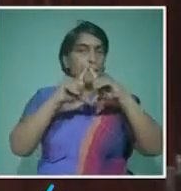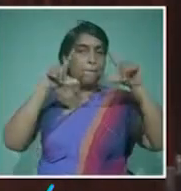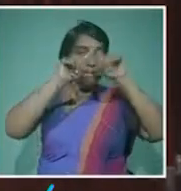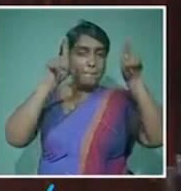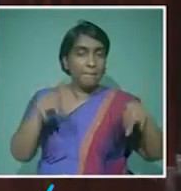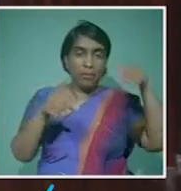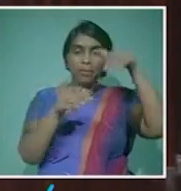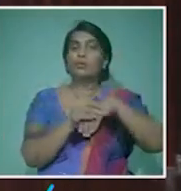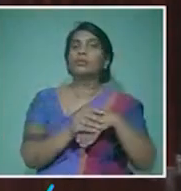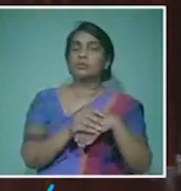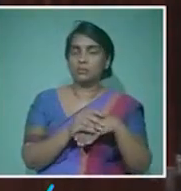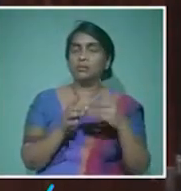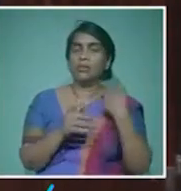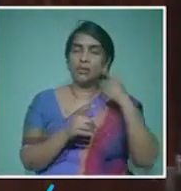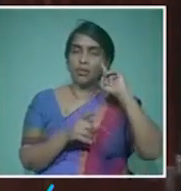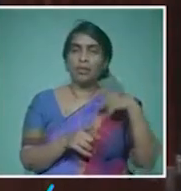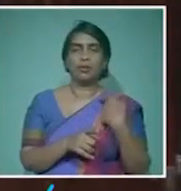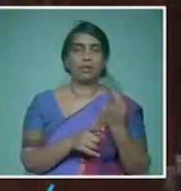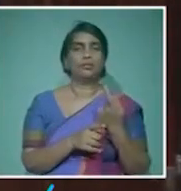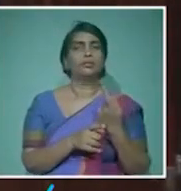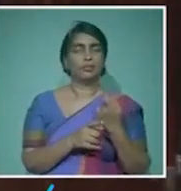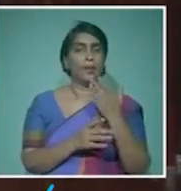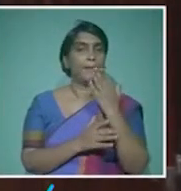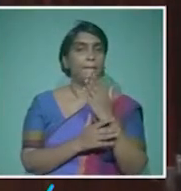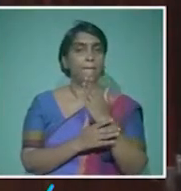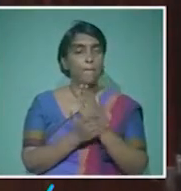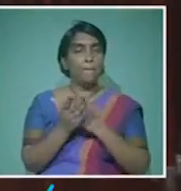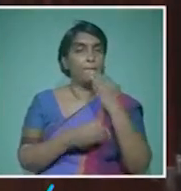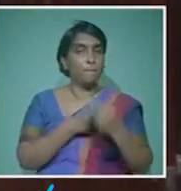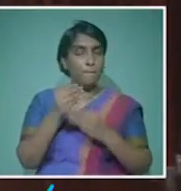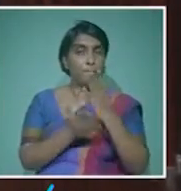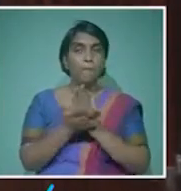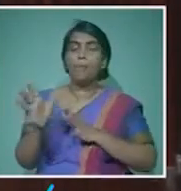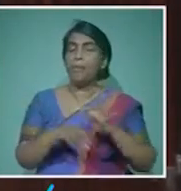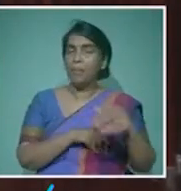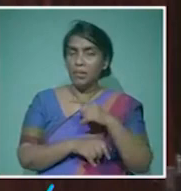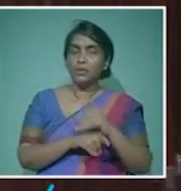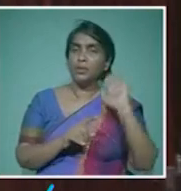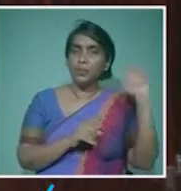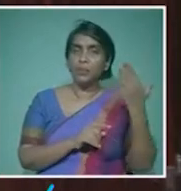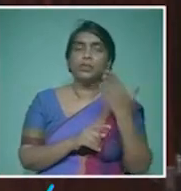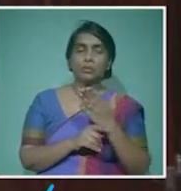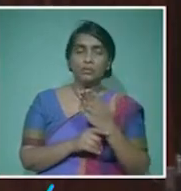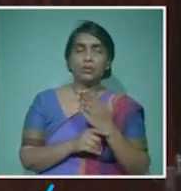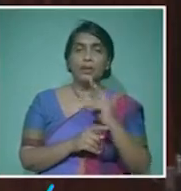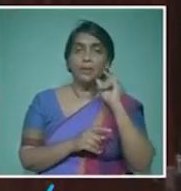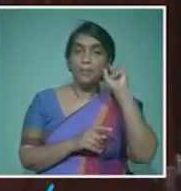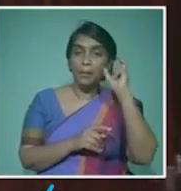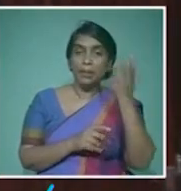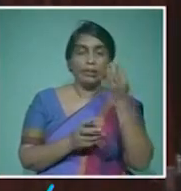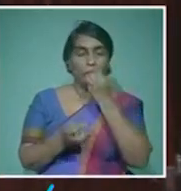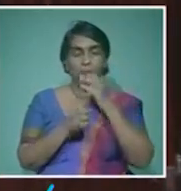packet karala giripuwama, tamange hitu manapade biluwada giripuwama, adha palm nishpadane karana bakery himiyan saha hama kenekutma anipada bittere paribhogaya